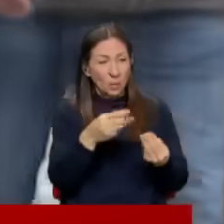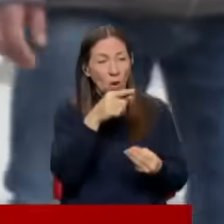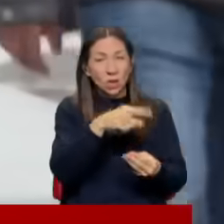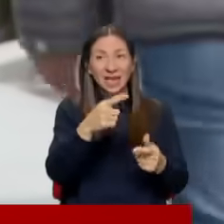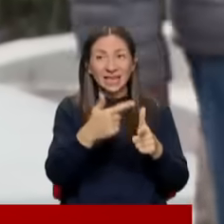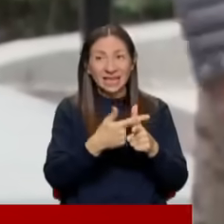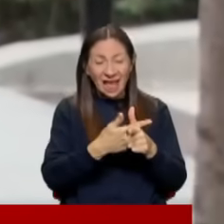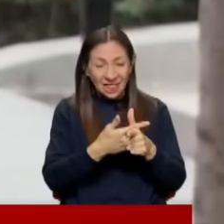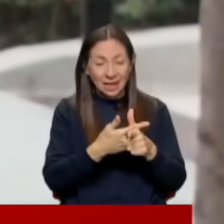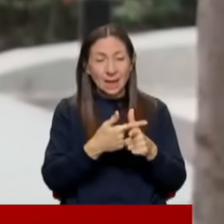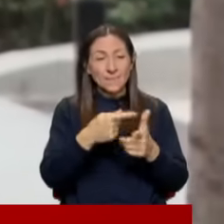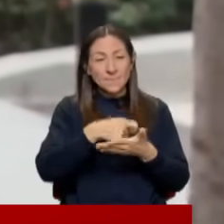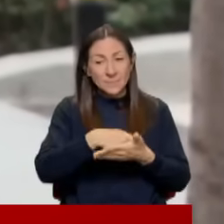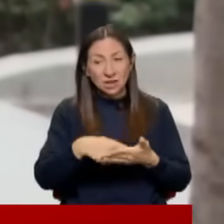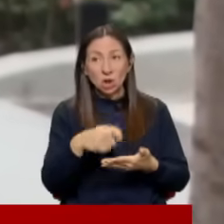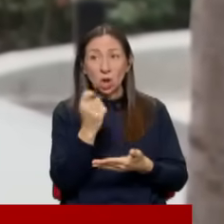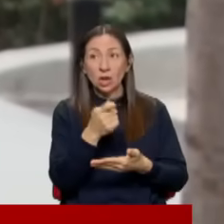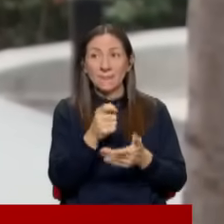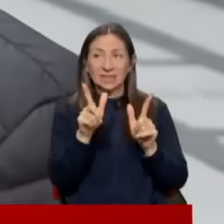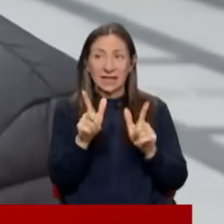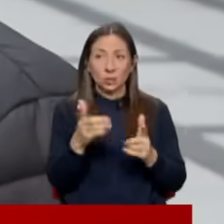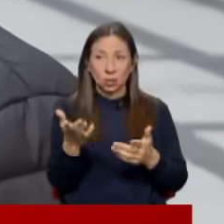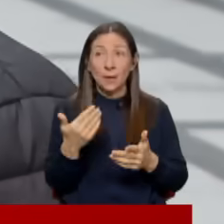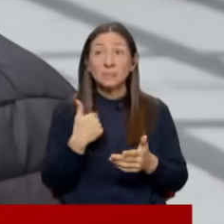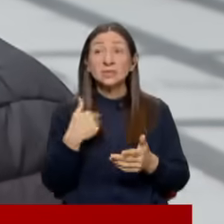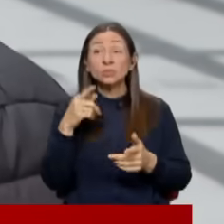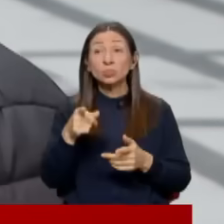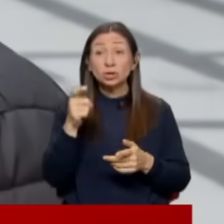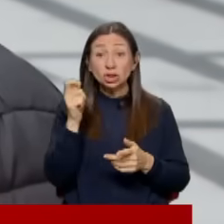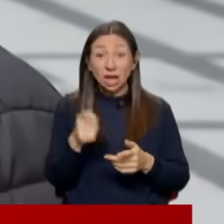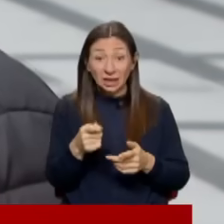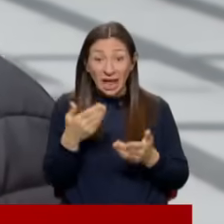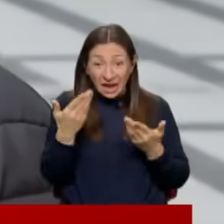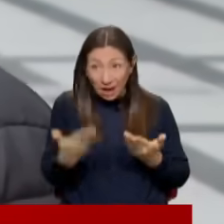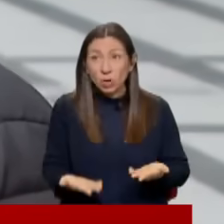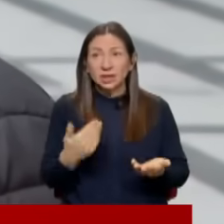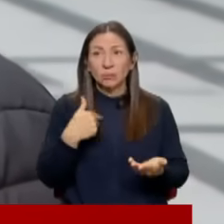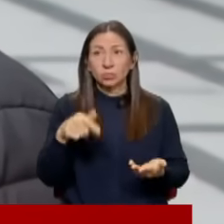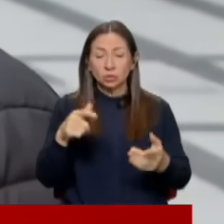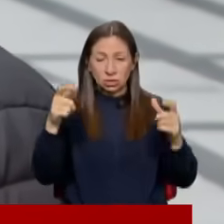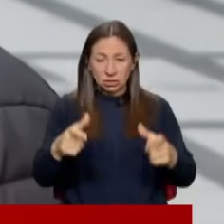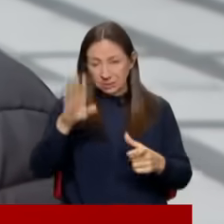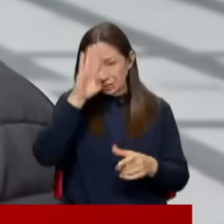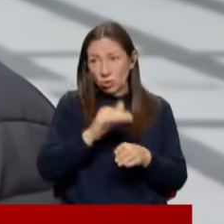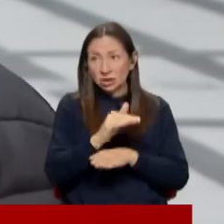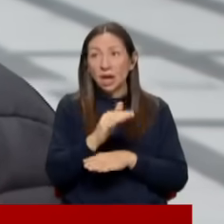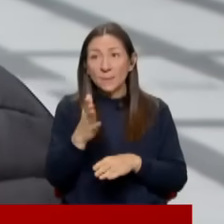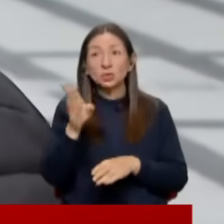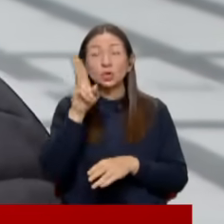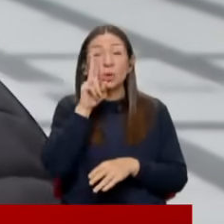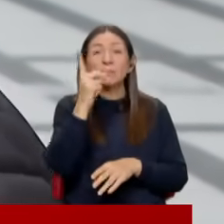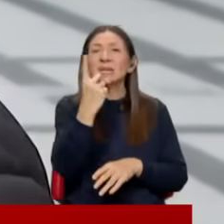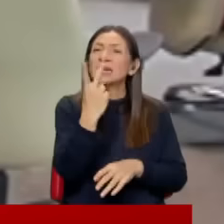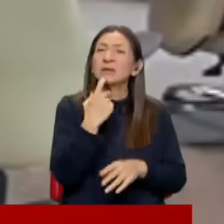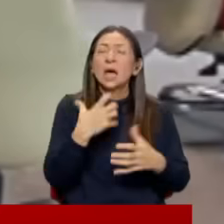onların kiralarını, maaşına ödemeleri gerekiyordu. Biz bu koşulları kabul ederek bu şehirde yaşadık ama son 1-2